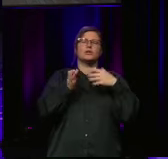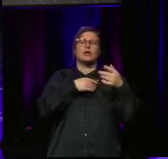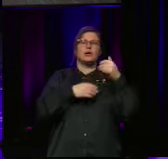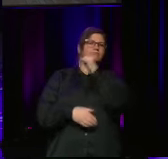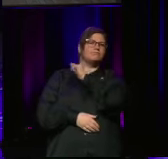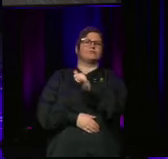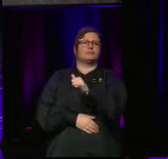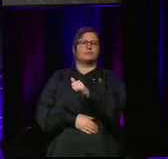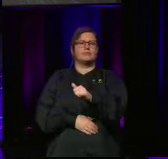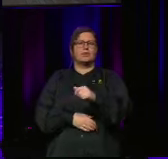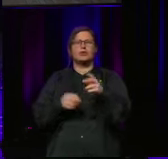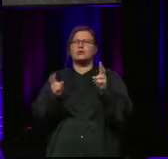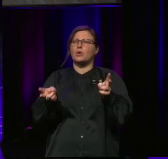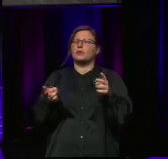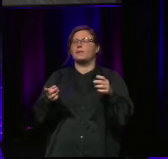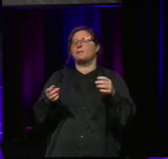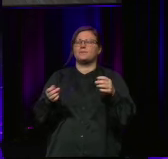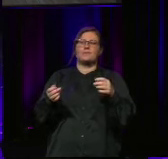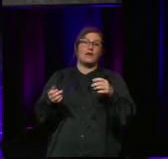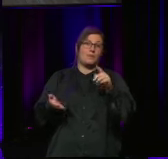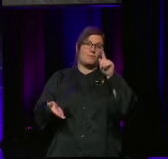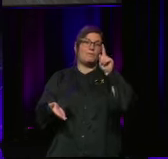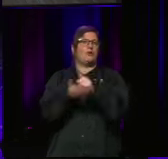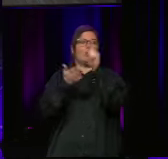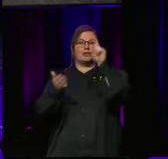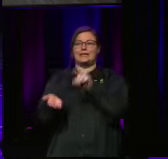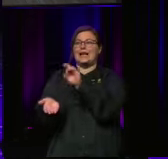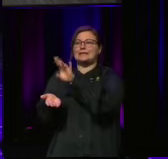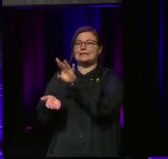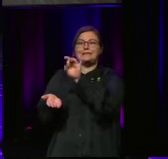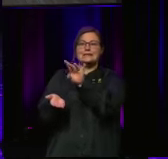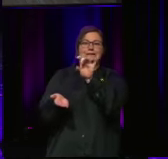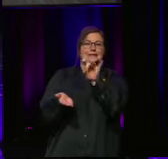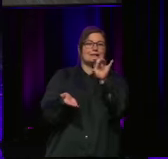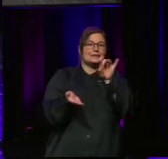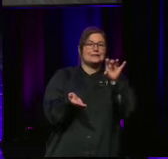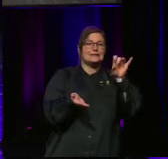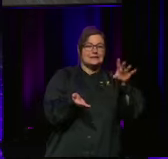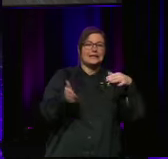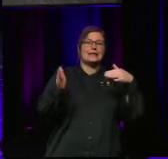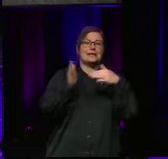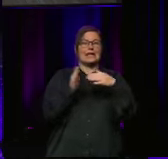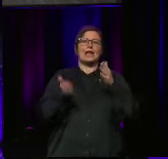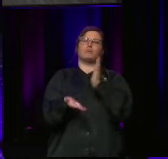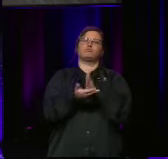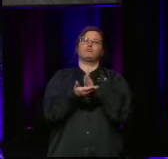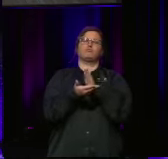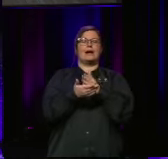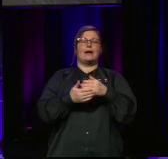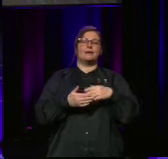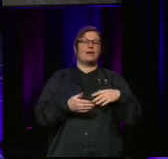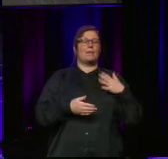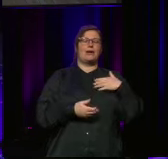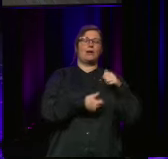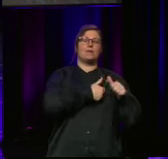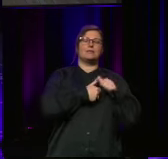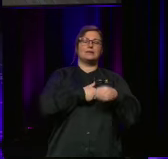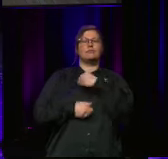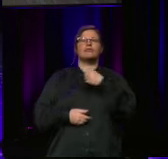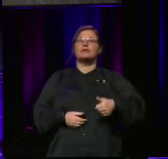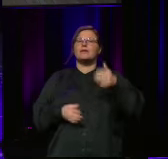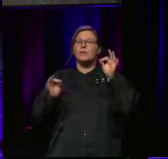här typen av att man plötsligt byter ut alla mot icke-önskvärda myndighetschefer. Man skulle kunna till